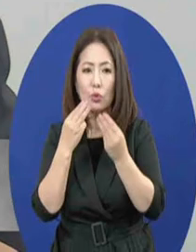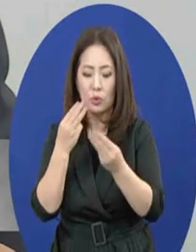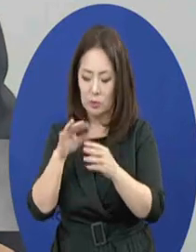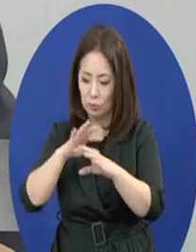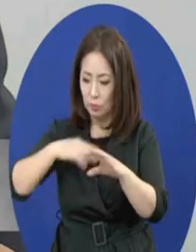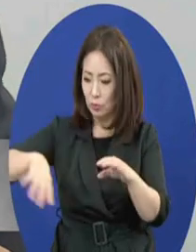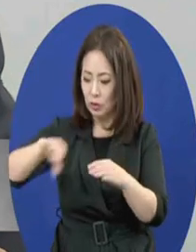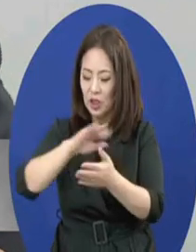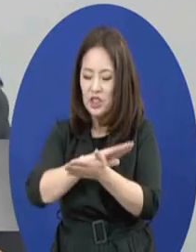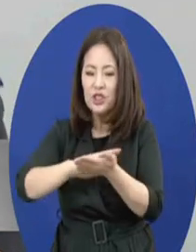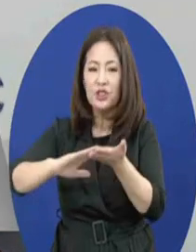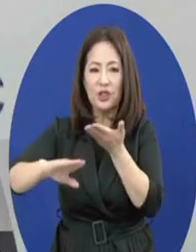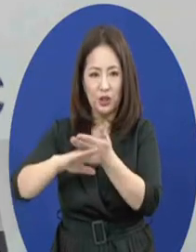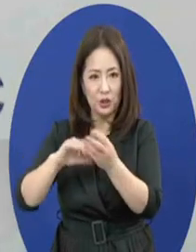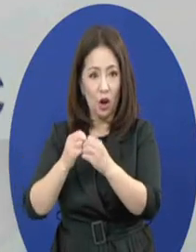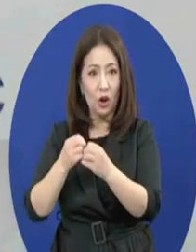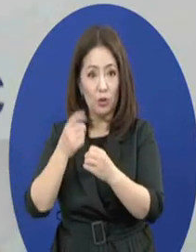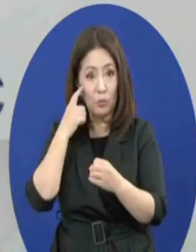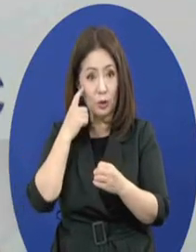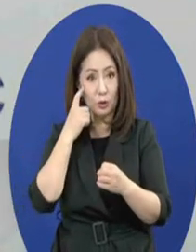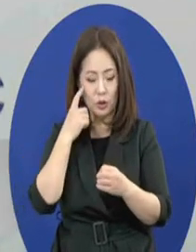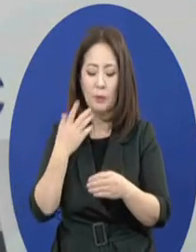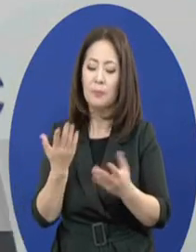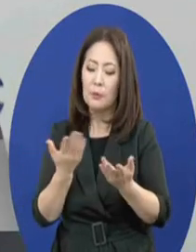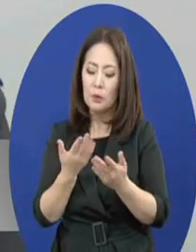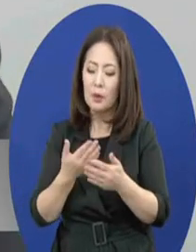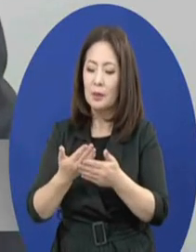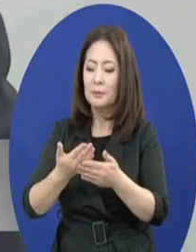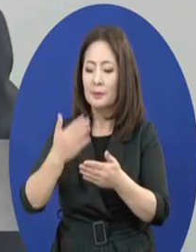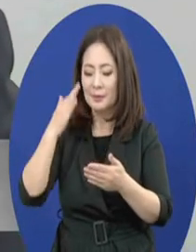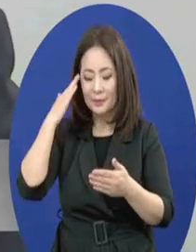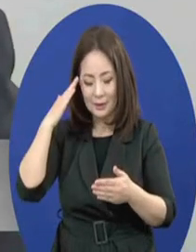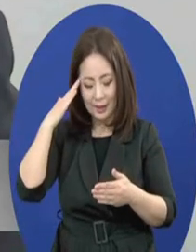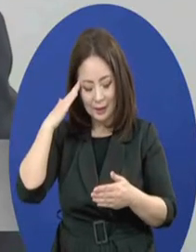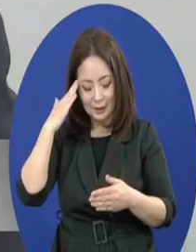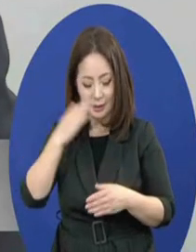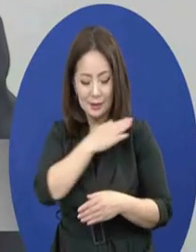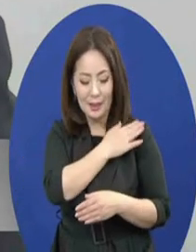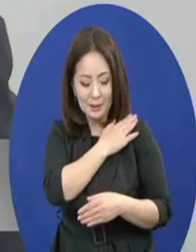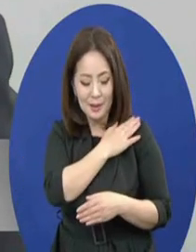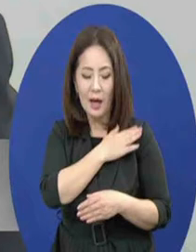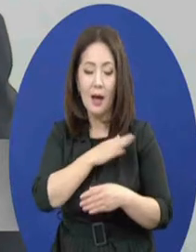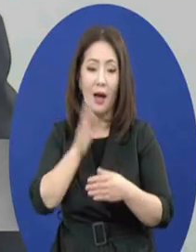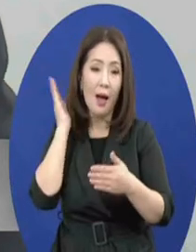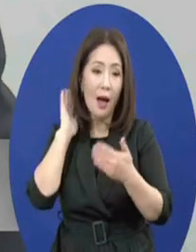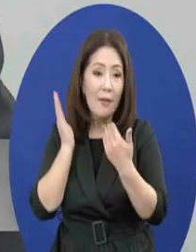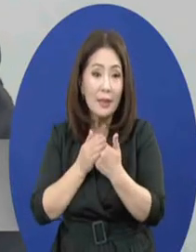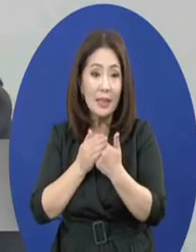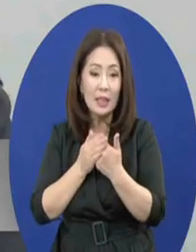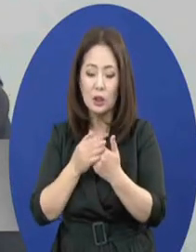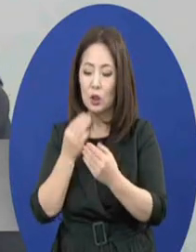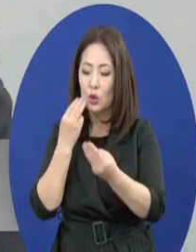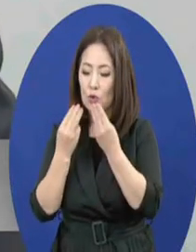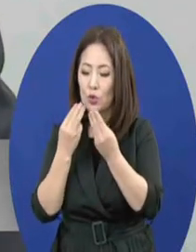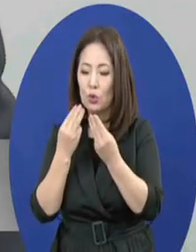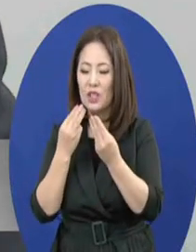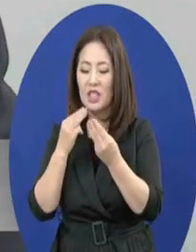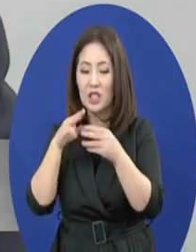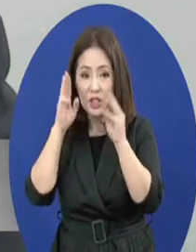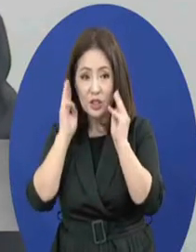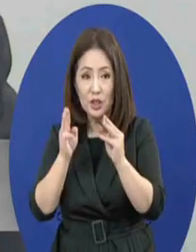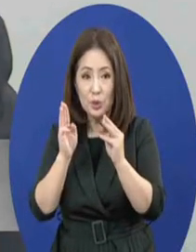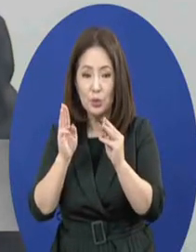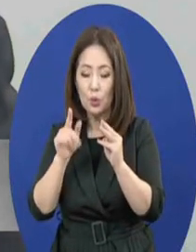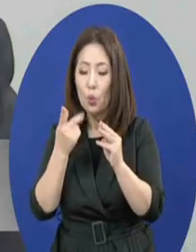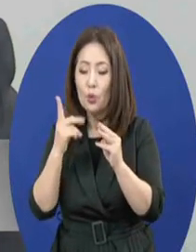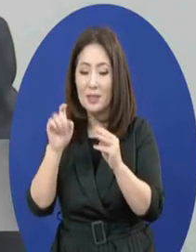шинжилэл хийгдэнэ гэж ингэж бодож байгаа. За цагдаагийн бий бүрэлдэхүүн авлигатай тэмцэх за шүүхийн шийдвэр гүйцэтгэл бусад